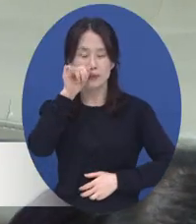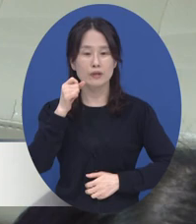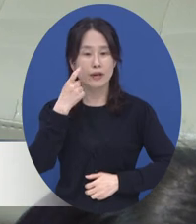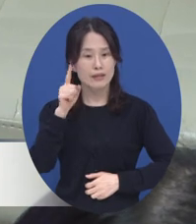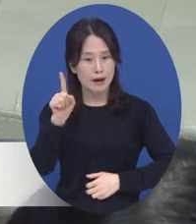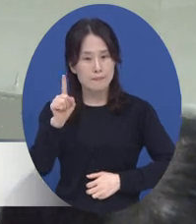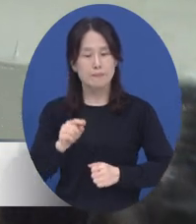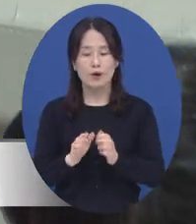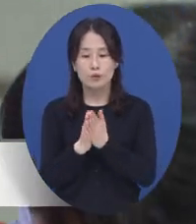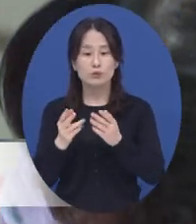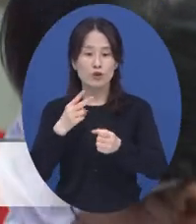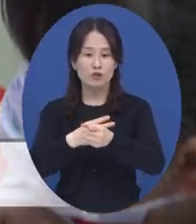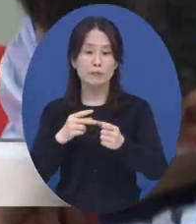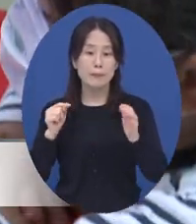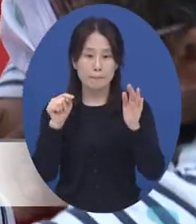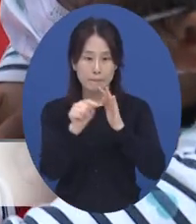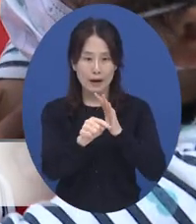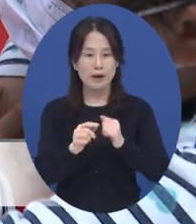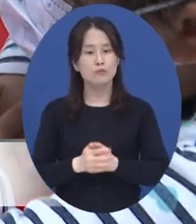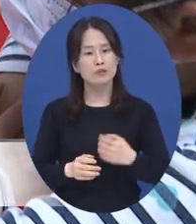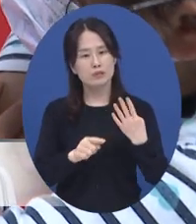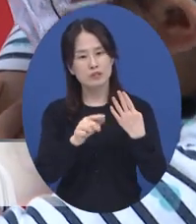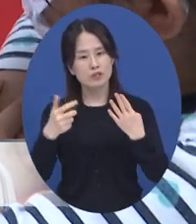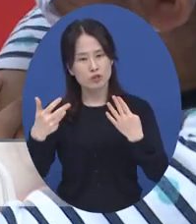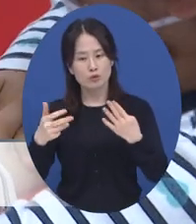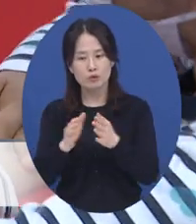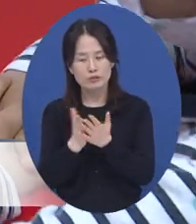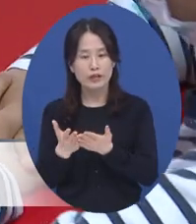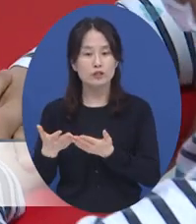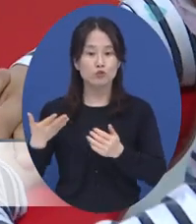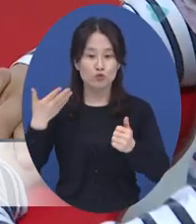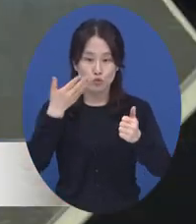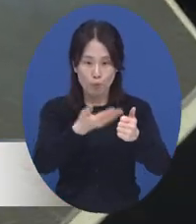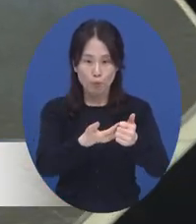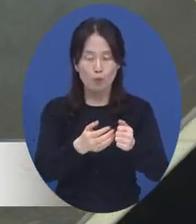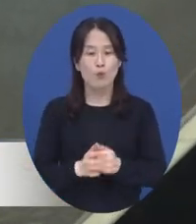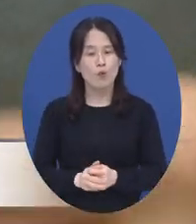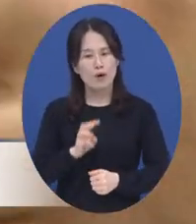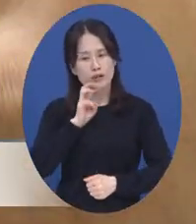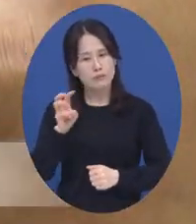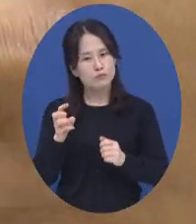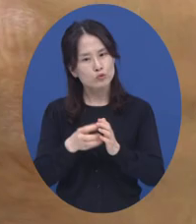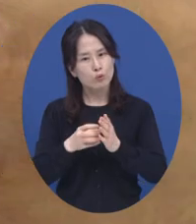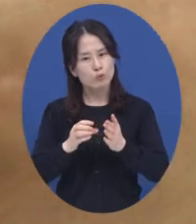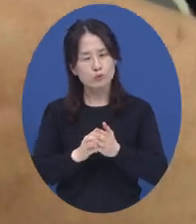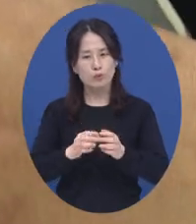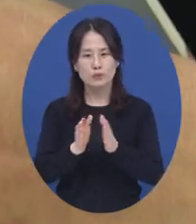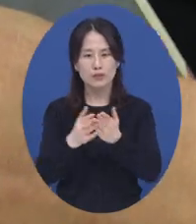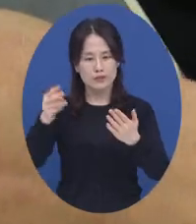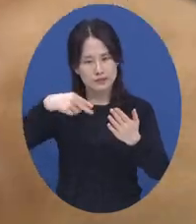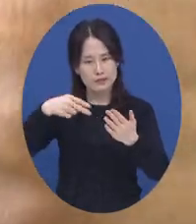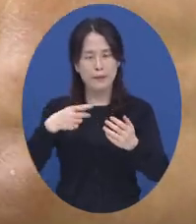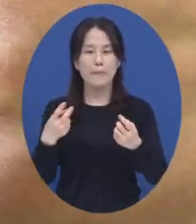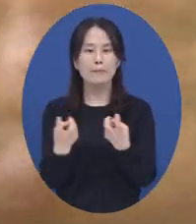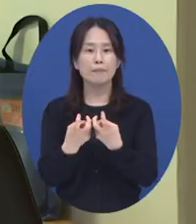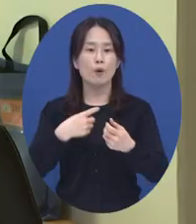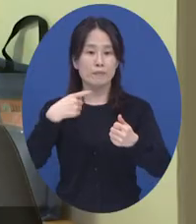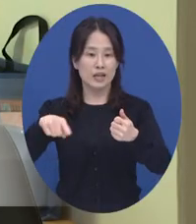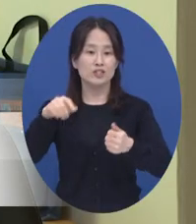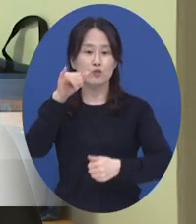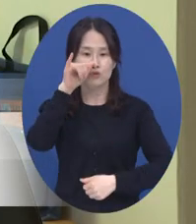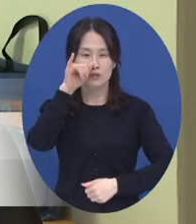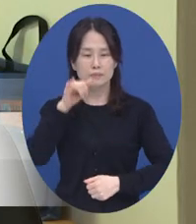한달에 한번 독서지도사 가방 문의 4권에서 8 꼴의 책 구름을 제거하고 30분정도 톡 써 시도도 해 줍니다